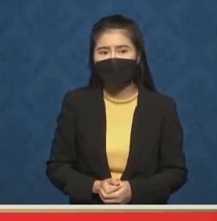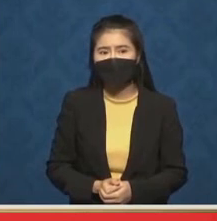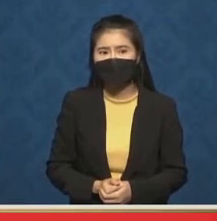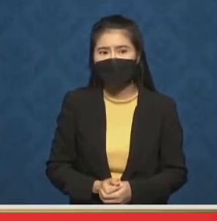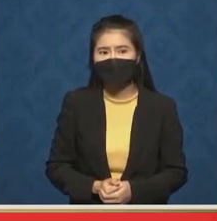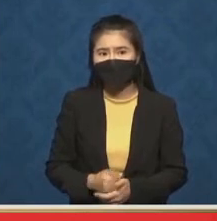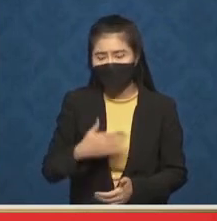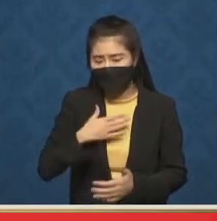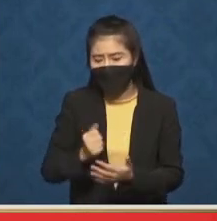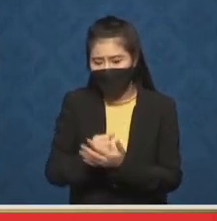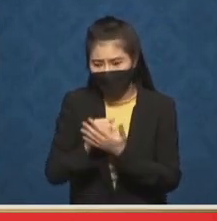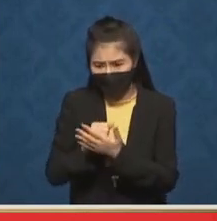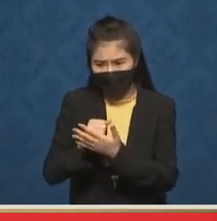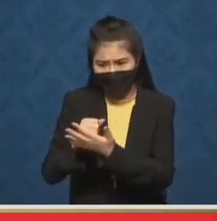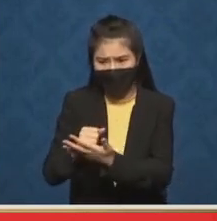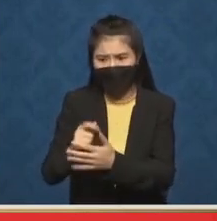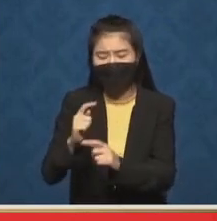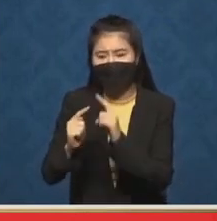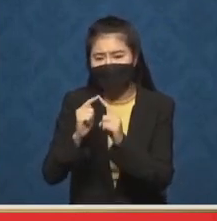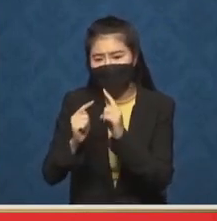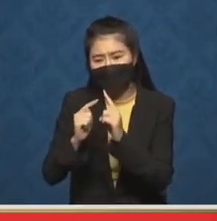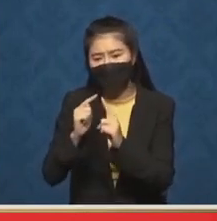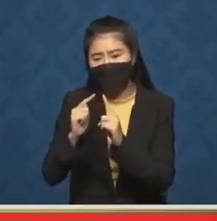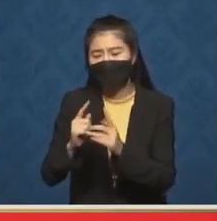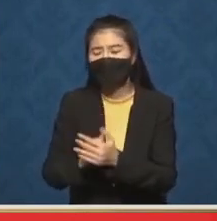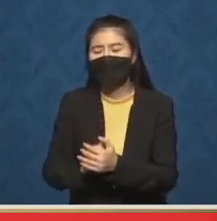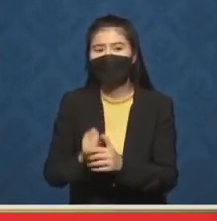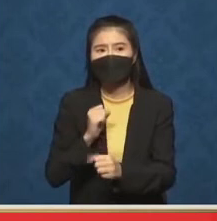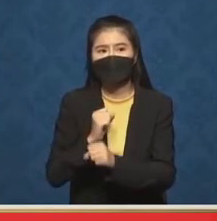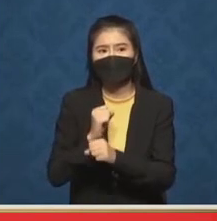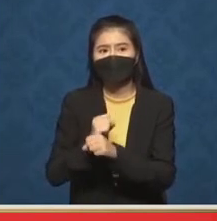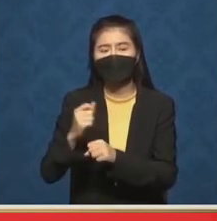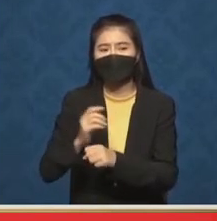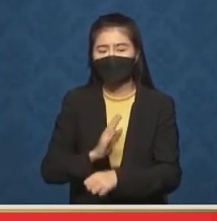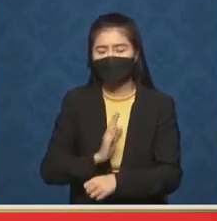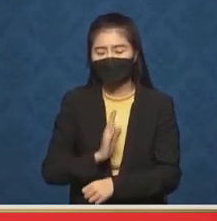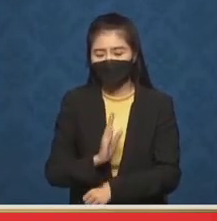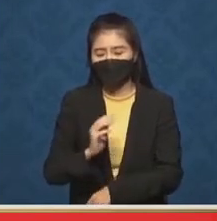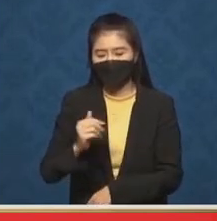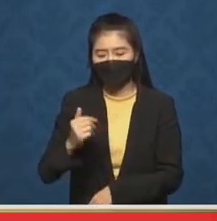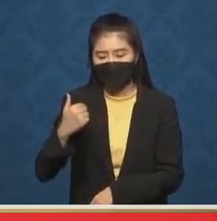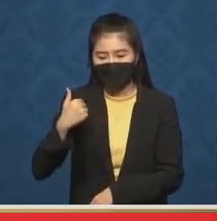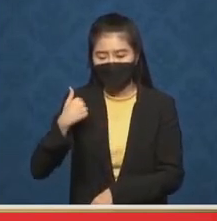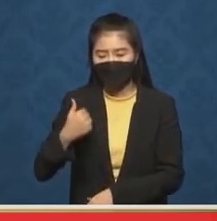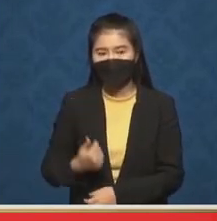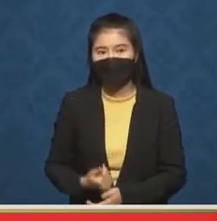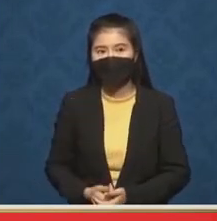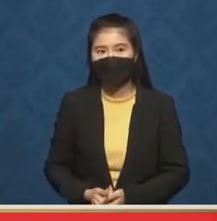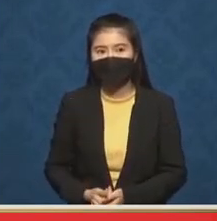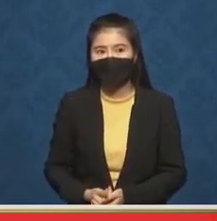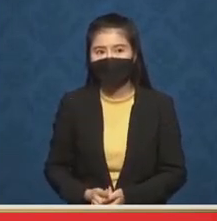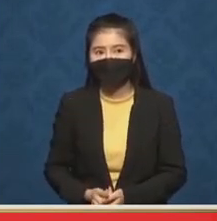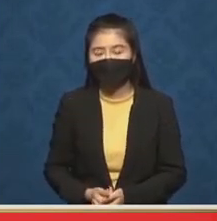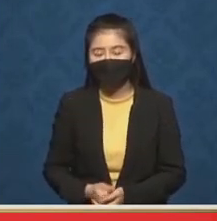ท Good Copsเขาเปนคนต่มาให้ท่านทีนะครัอันนั้เปนเรองของคำต่อต่อ